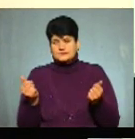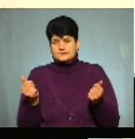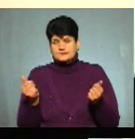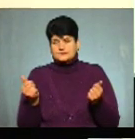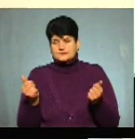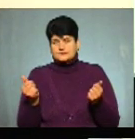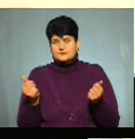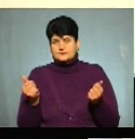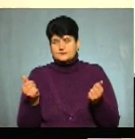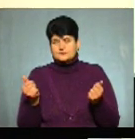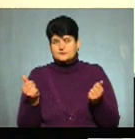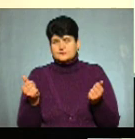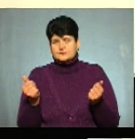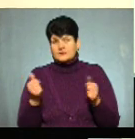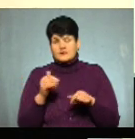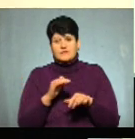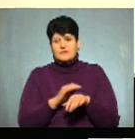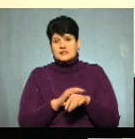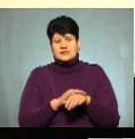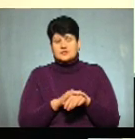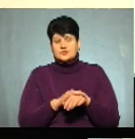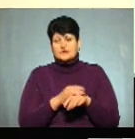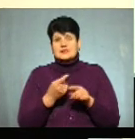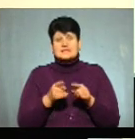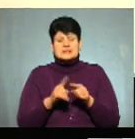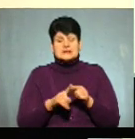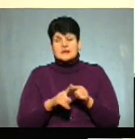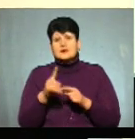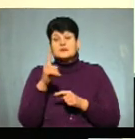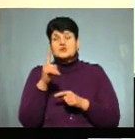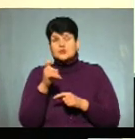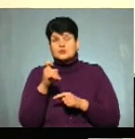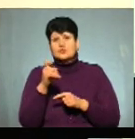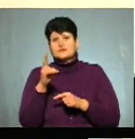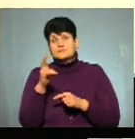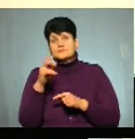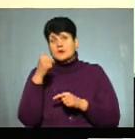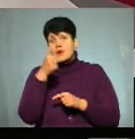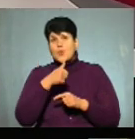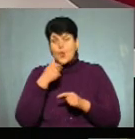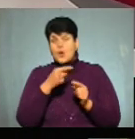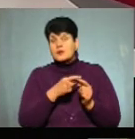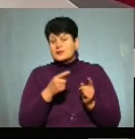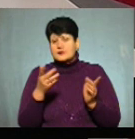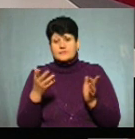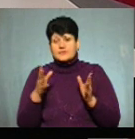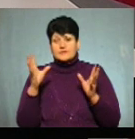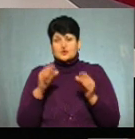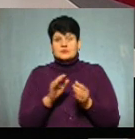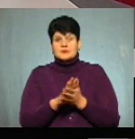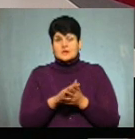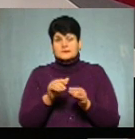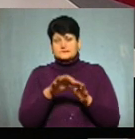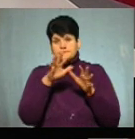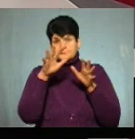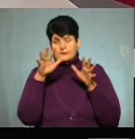як життя фактично це декілька сотні років, і все сміття, що звозиться на